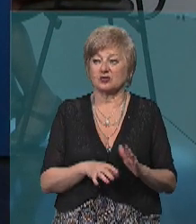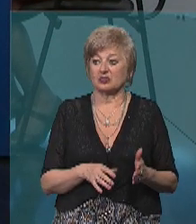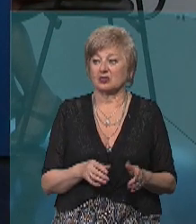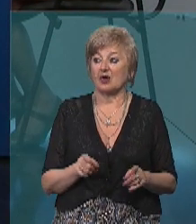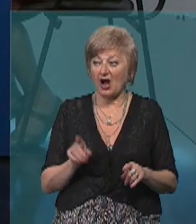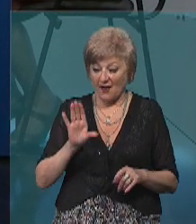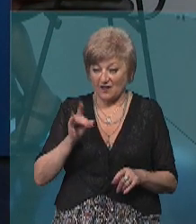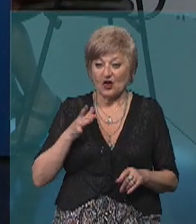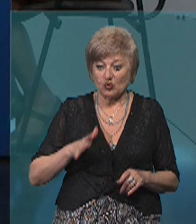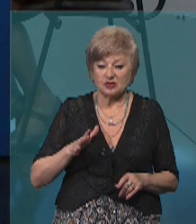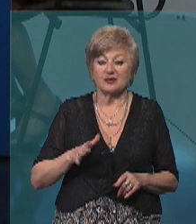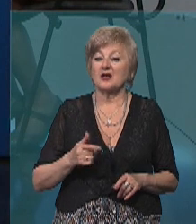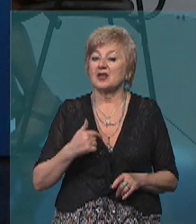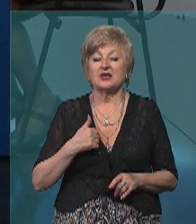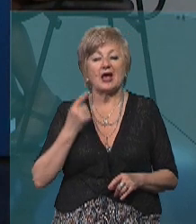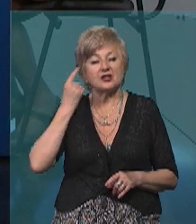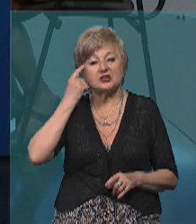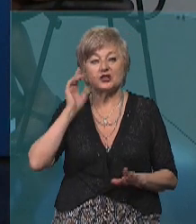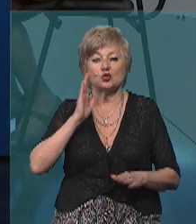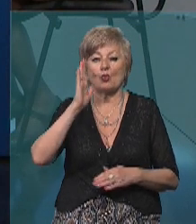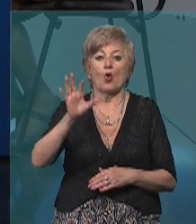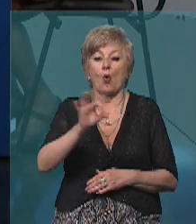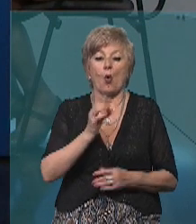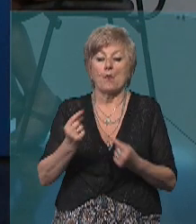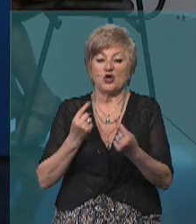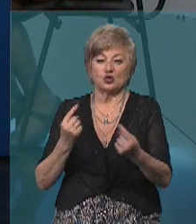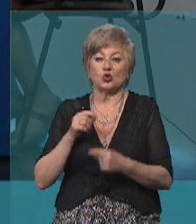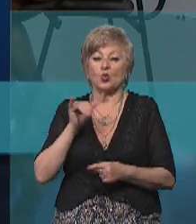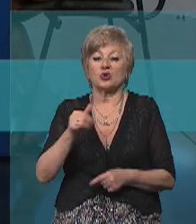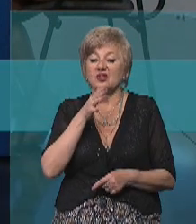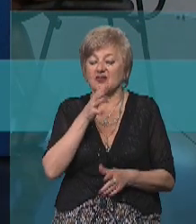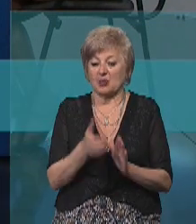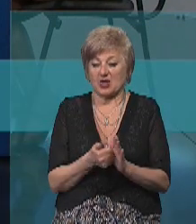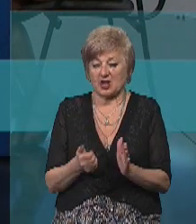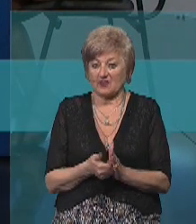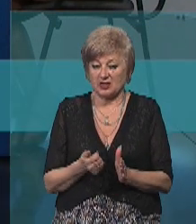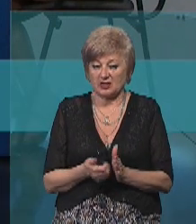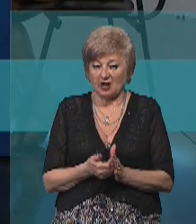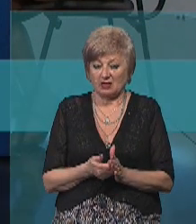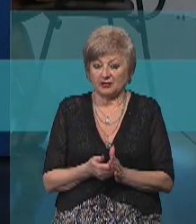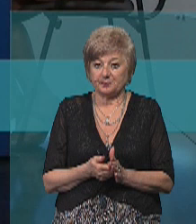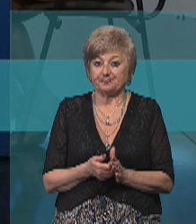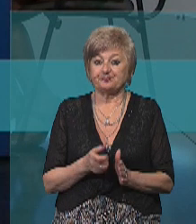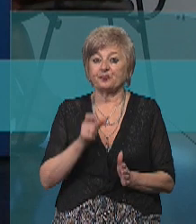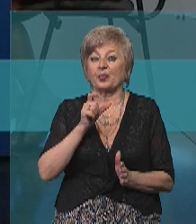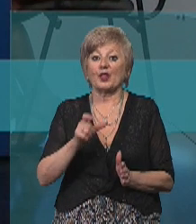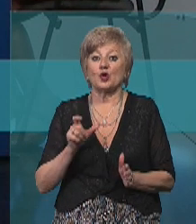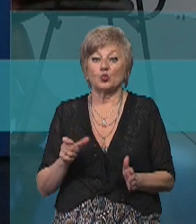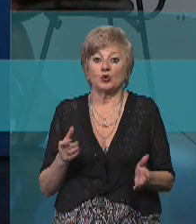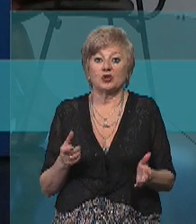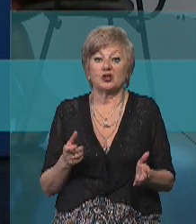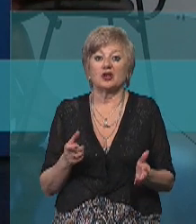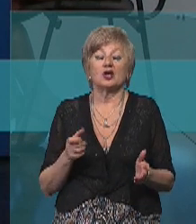такого результату? Я не прогнозував по мажоритарним округам. У них не вистачало часу, вони кинули людей, ну, так